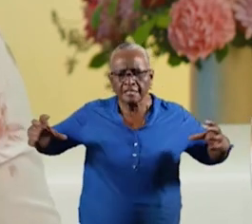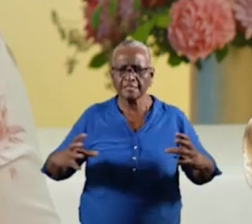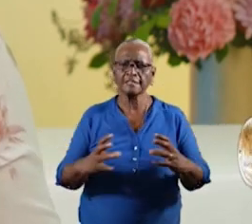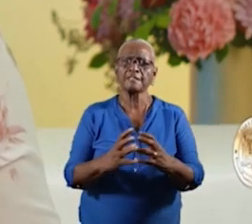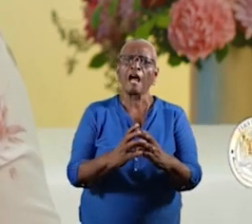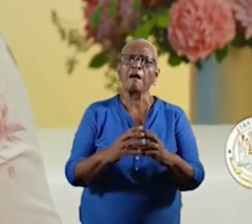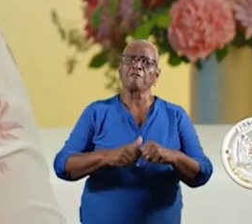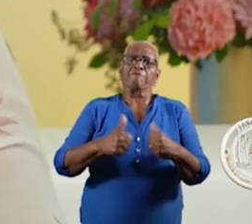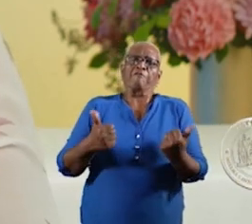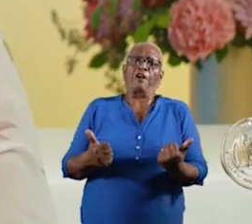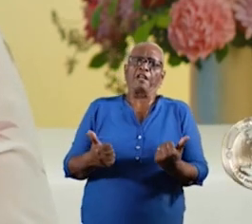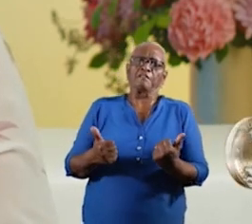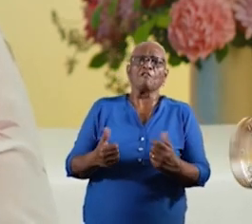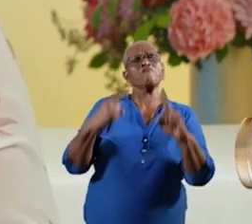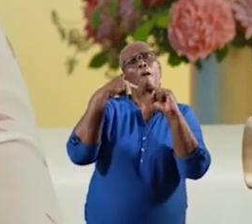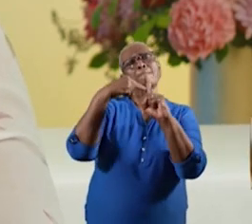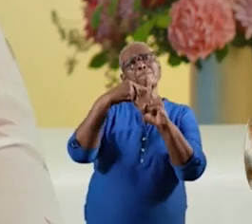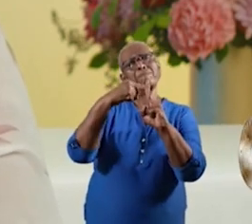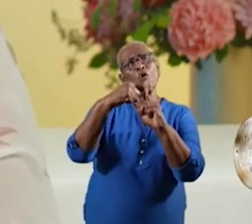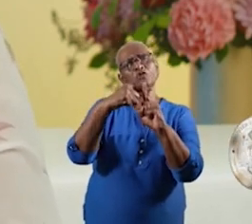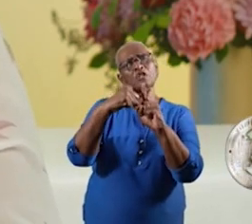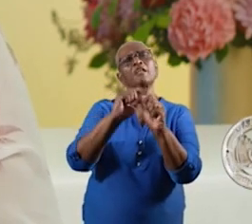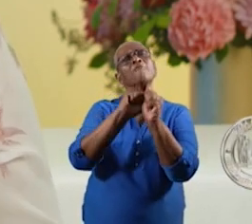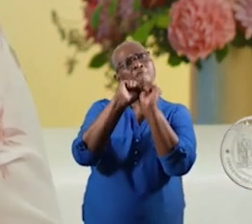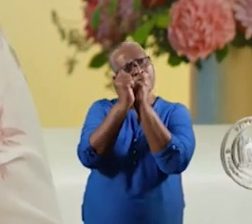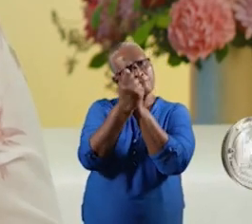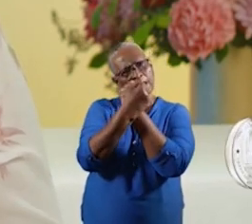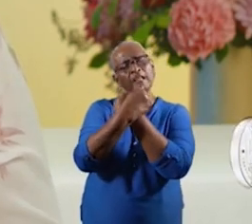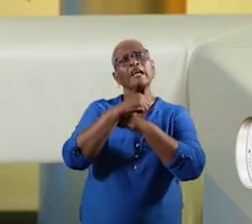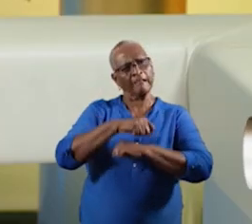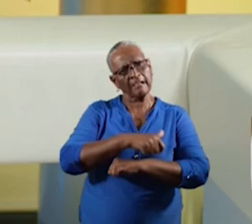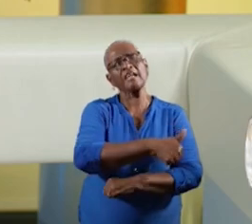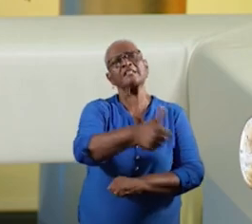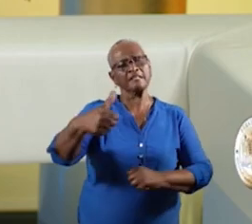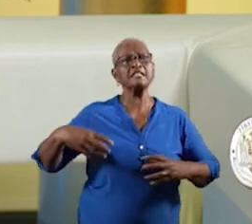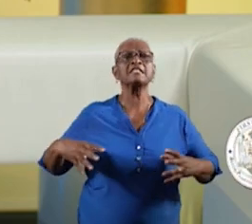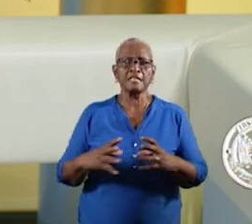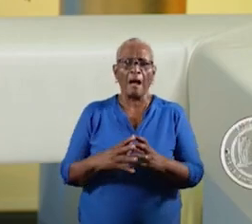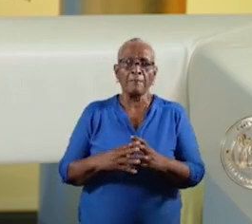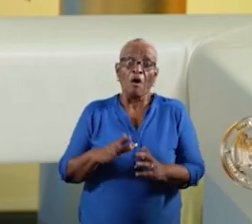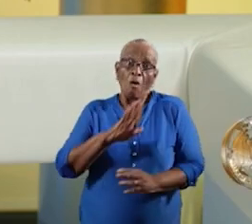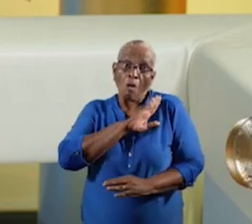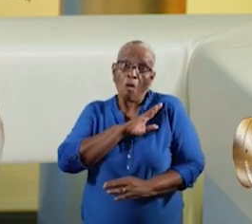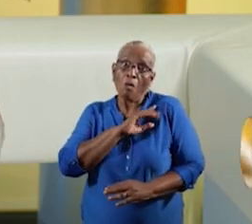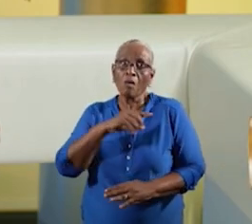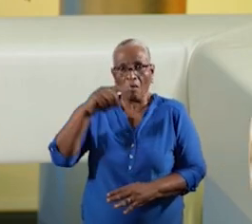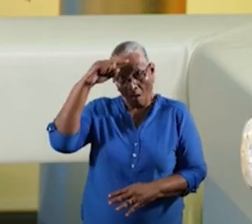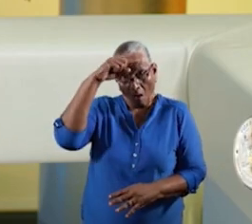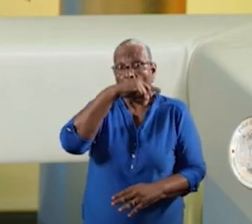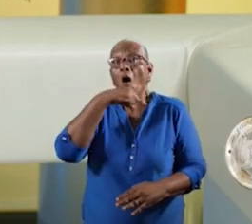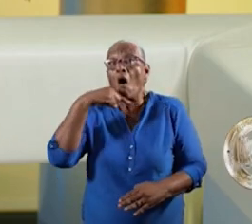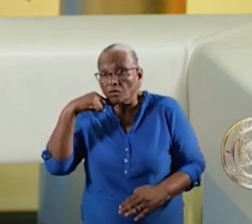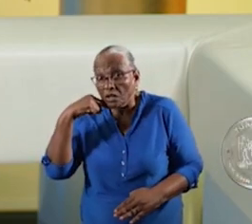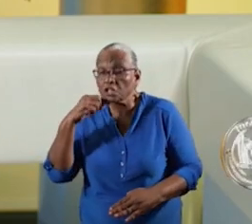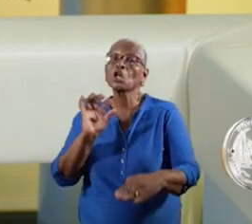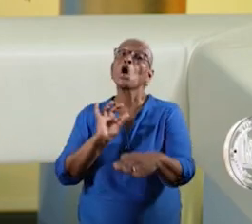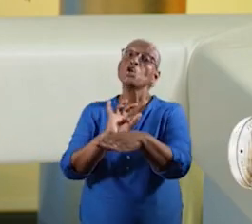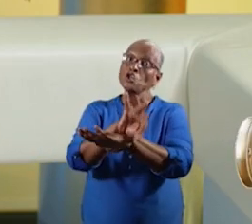maken we samen de weg vrij voor positieve verandering. Ik wil ook